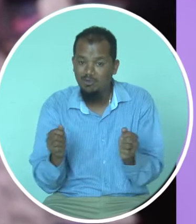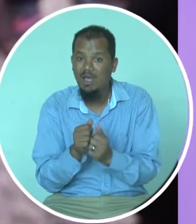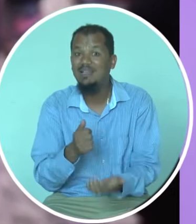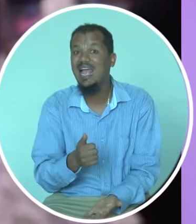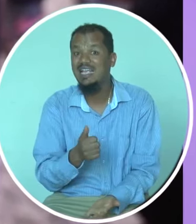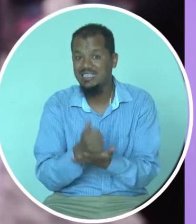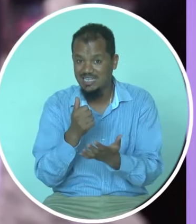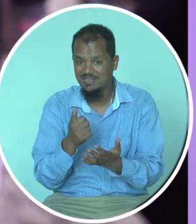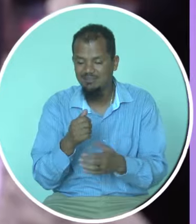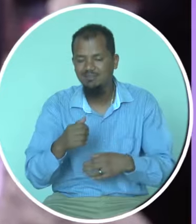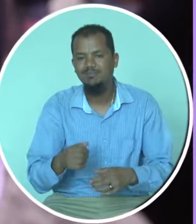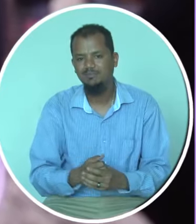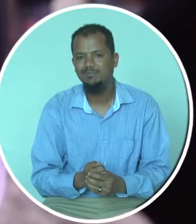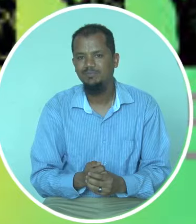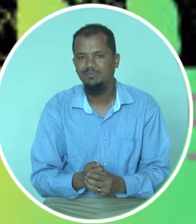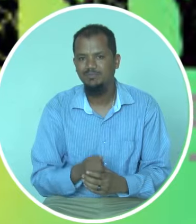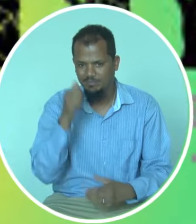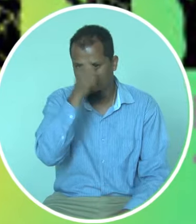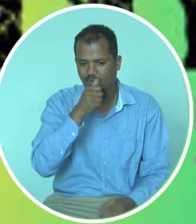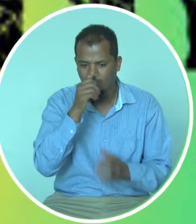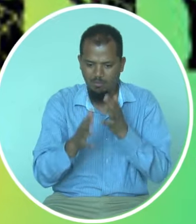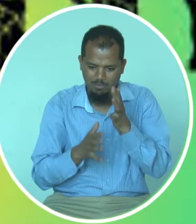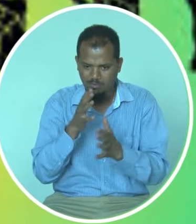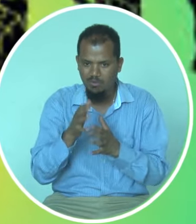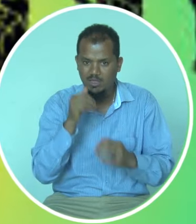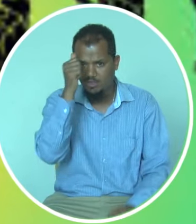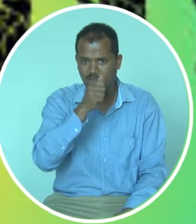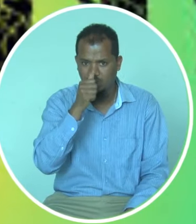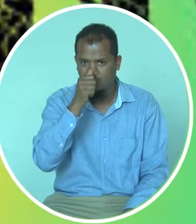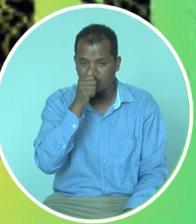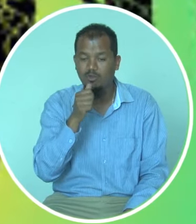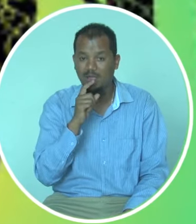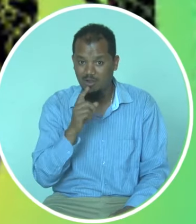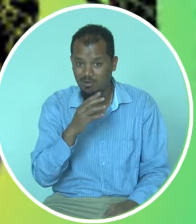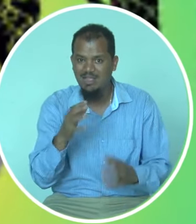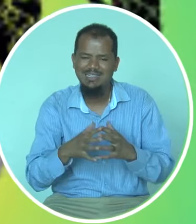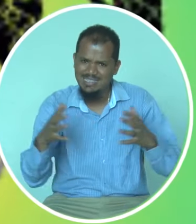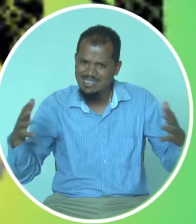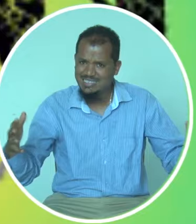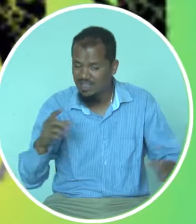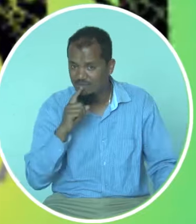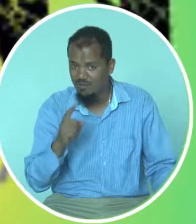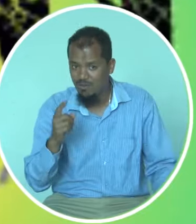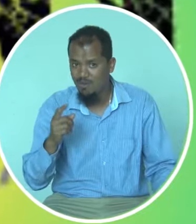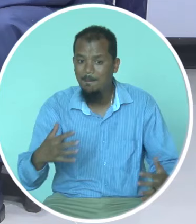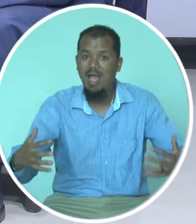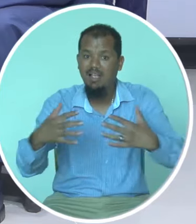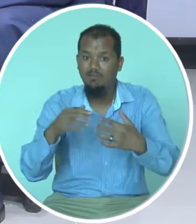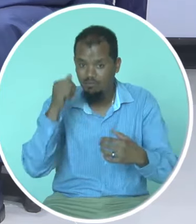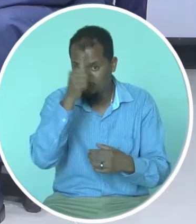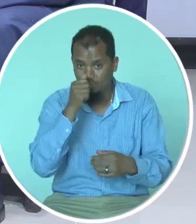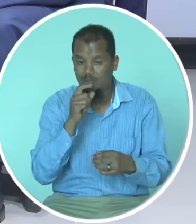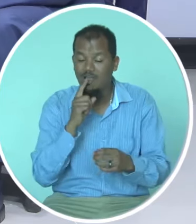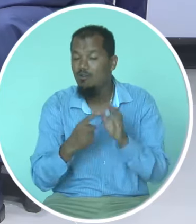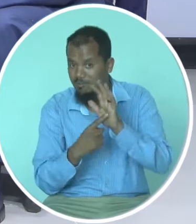በታገዘ መልኩ የሚካሄድ ይሆናል ማለት ነው የኢትዮጵያ ምልክት ቋንቋ የኢትዮጵያ ነው የሚለውና ሰፊ ነው እንግዲህ ማቃፉ ኢትዮጵያን